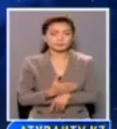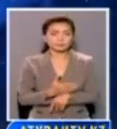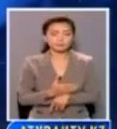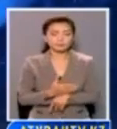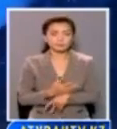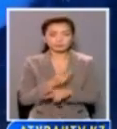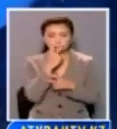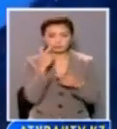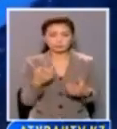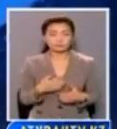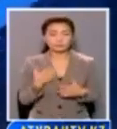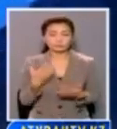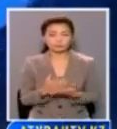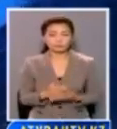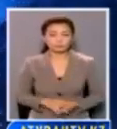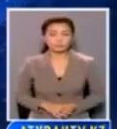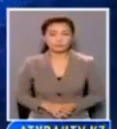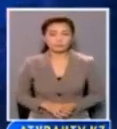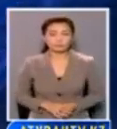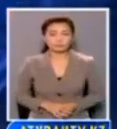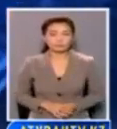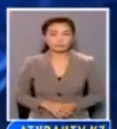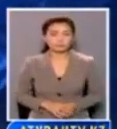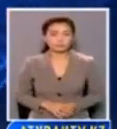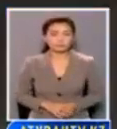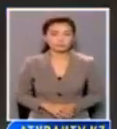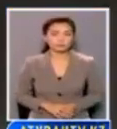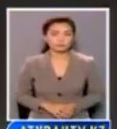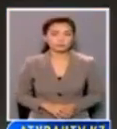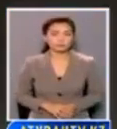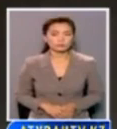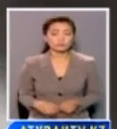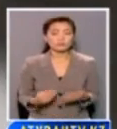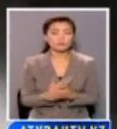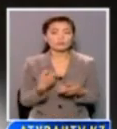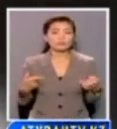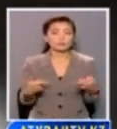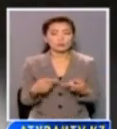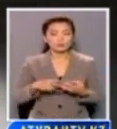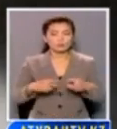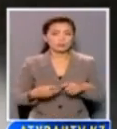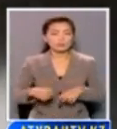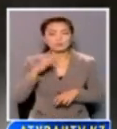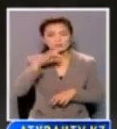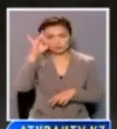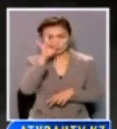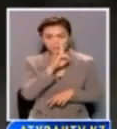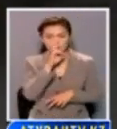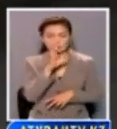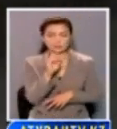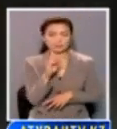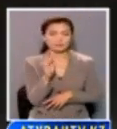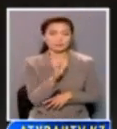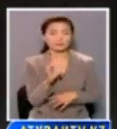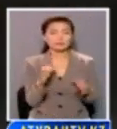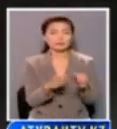Қолқаны қабатын иіс, міне мен жөтелін басып кетірді, қайттан басталып отыр мына иісті. Ақпарат расталды. Проблема Қазақстан мұнай сервис